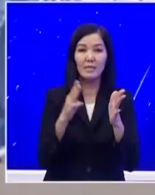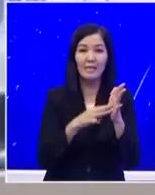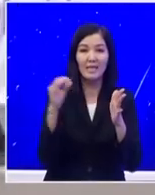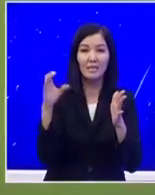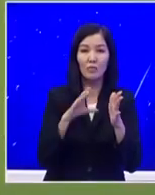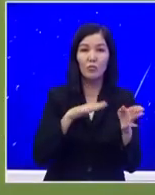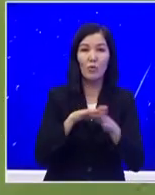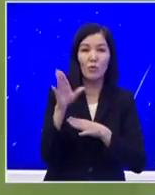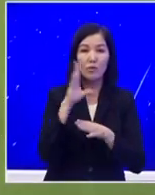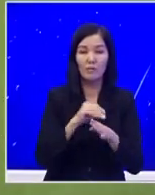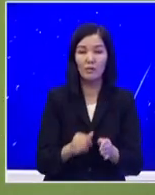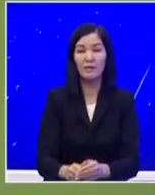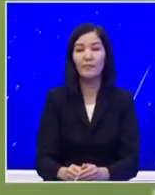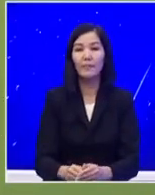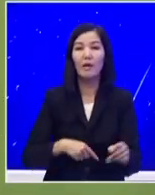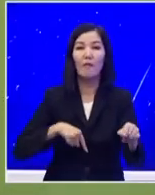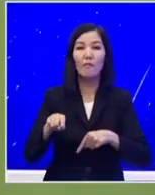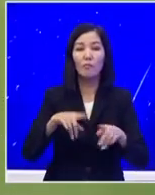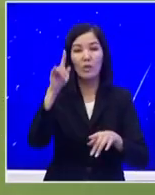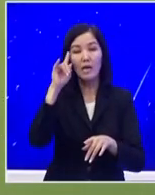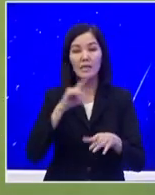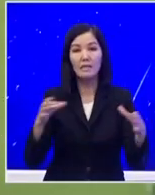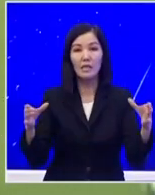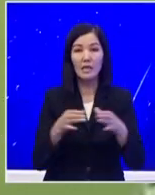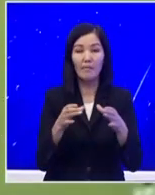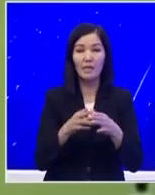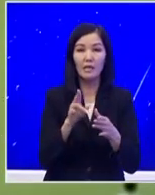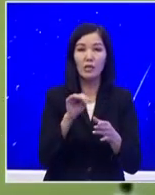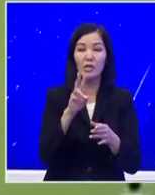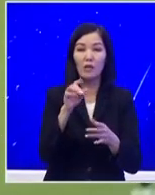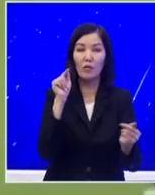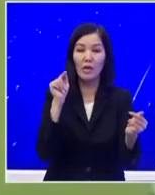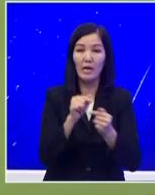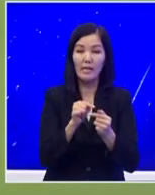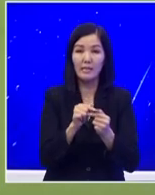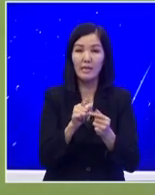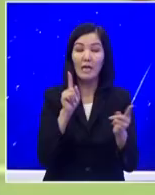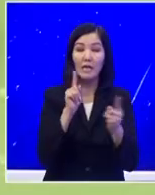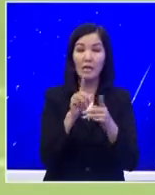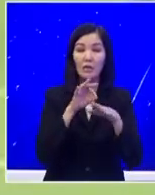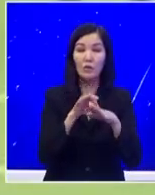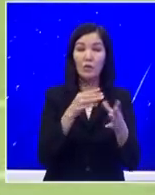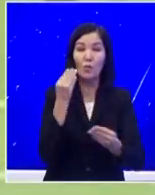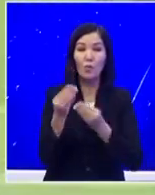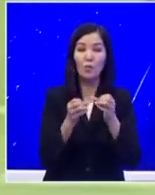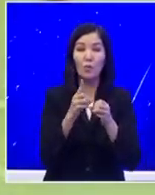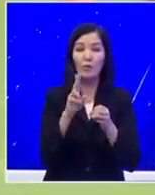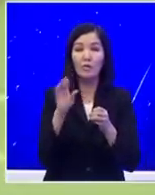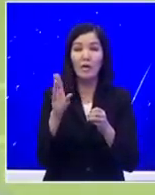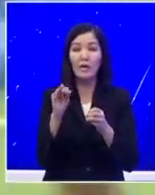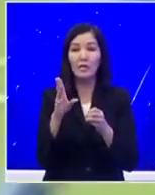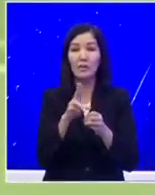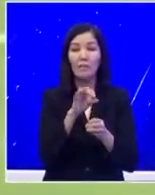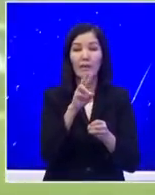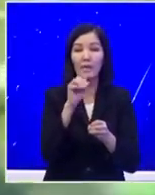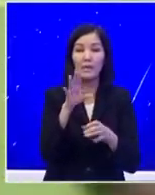бағындырды. Футболдан Қазақстан ұлттық құрама командасы Черногорияға қарсы жолдасы кездесу өткізеді. Ойын 11 қарашада